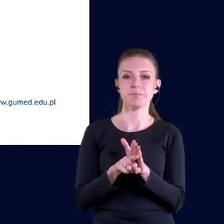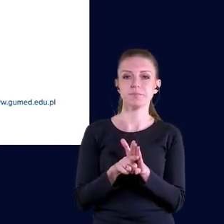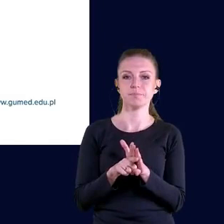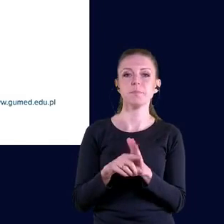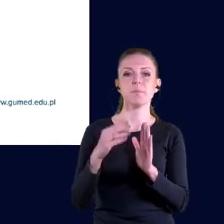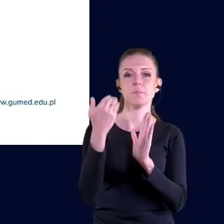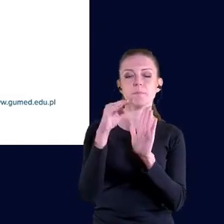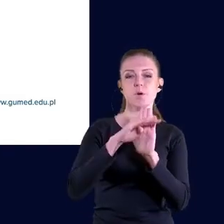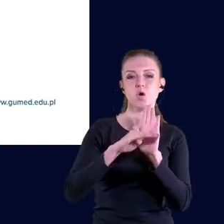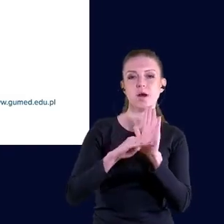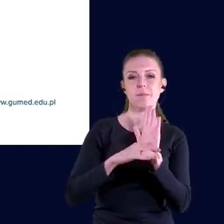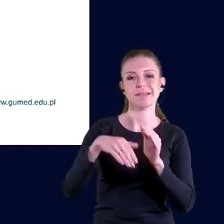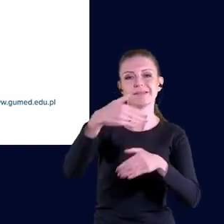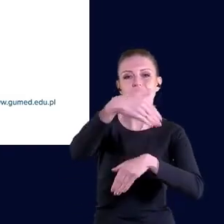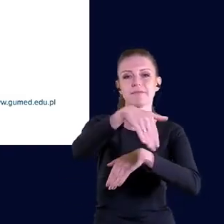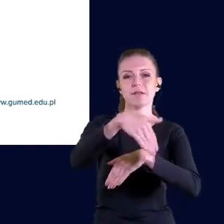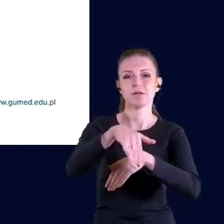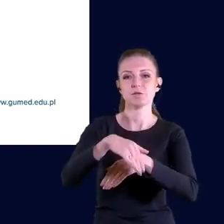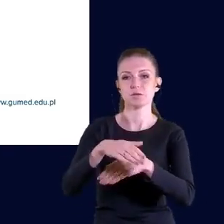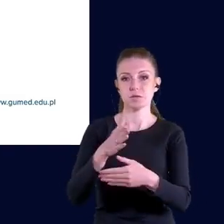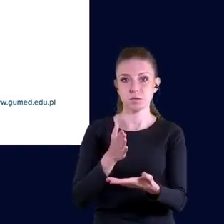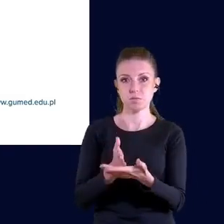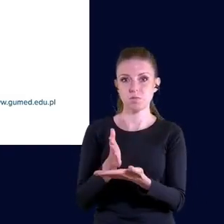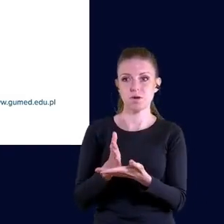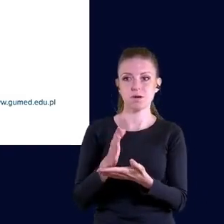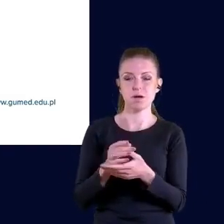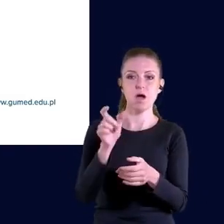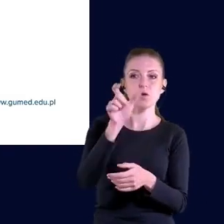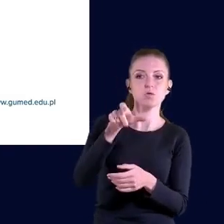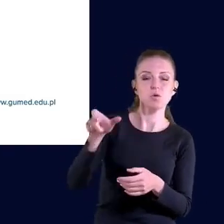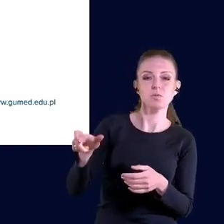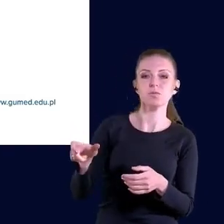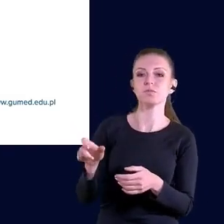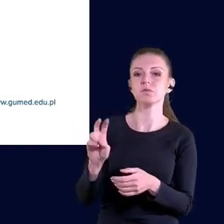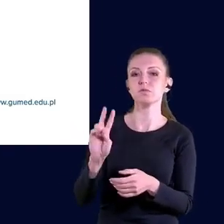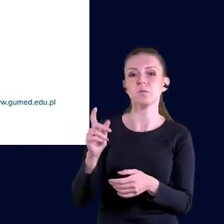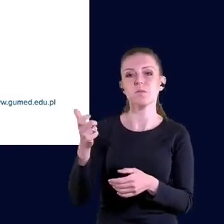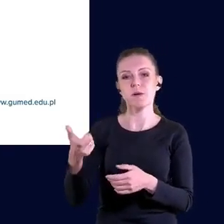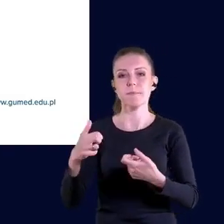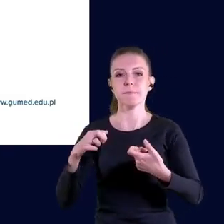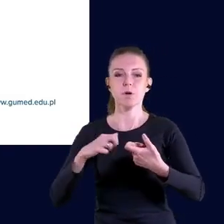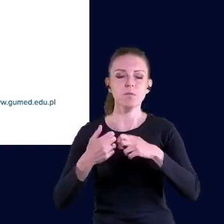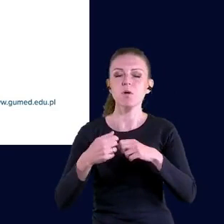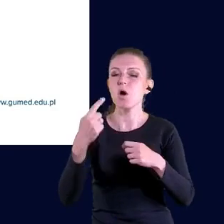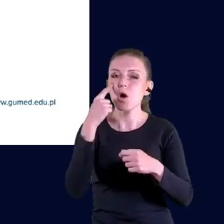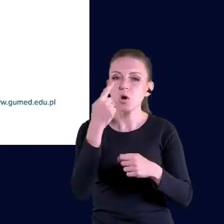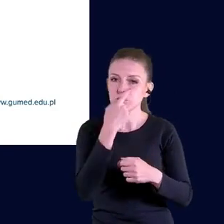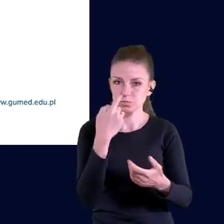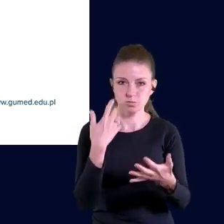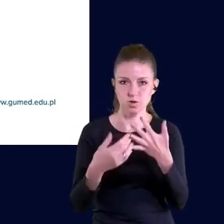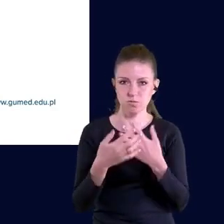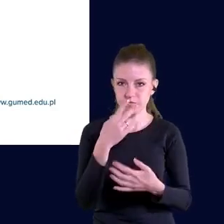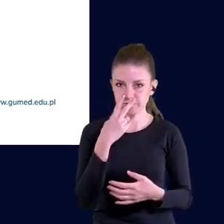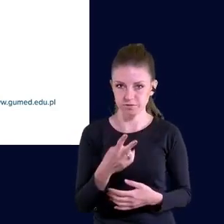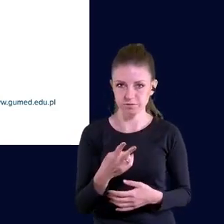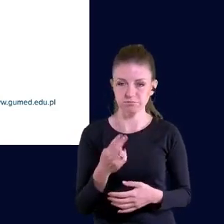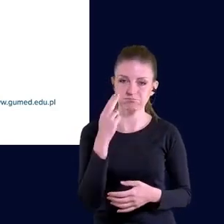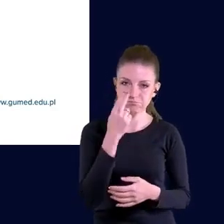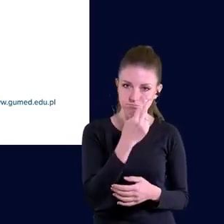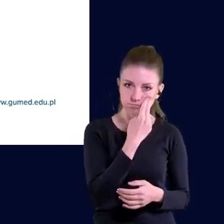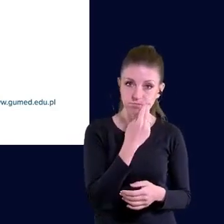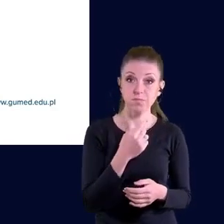oprogramowania zewnętrznego wspomagającego osoby z pewnymi dysfunkcjami głównie niedowidzących niewidomych